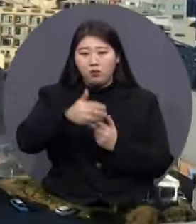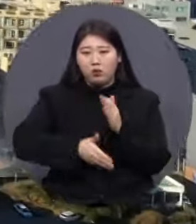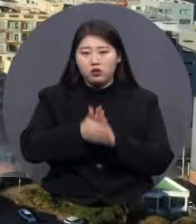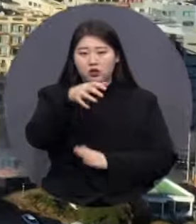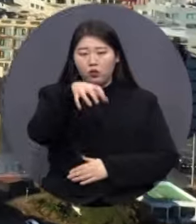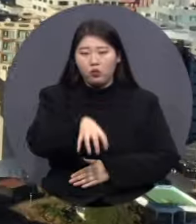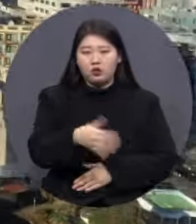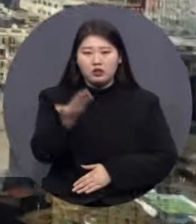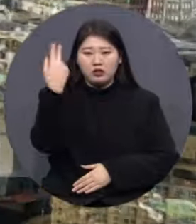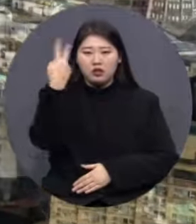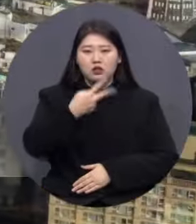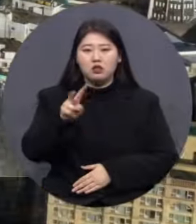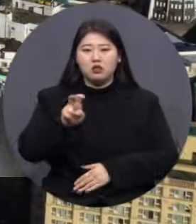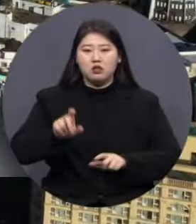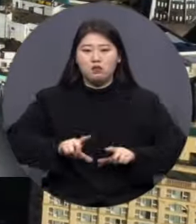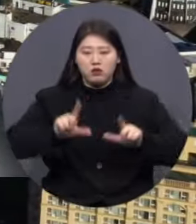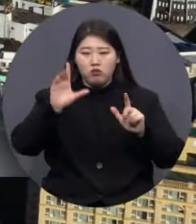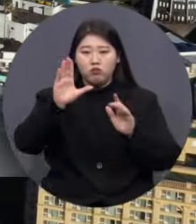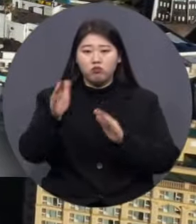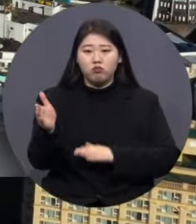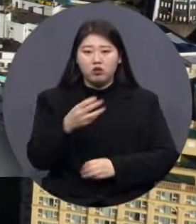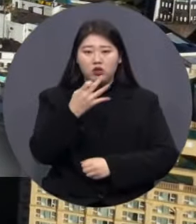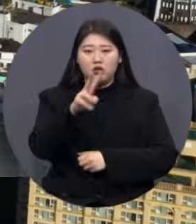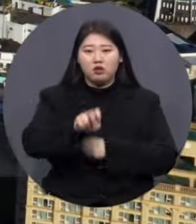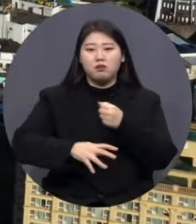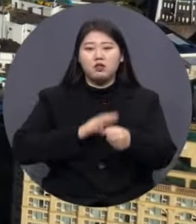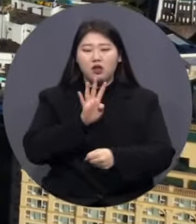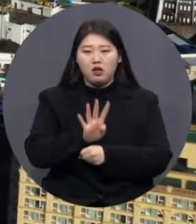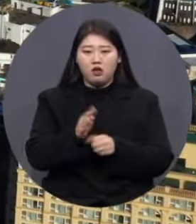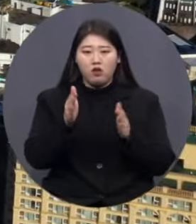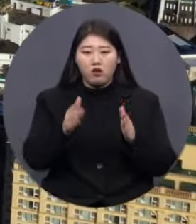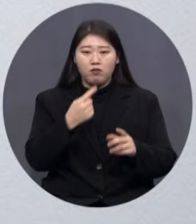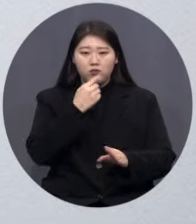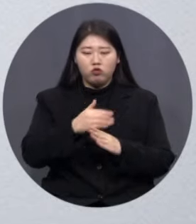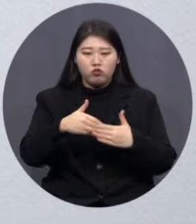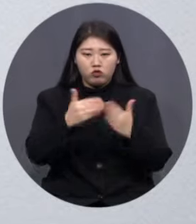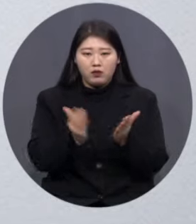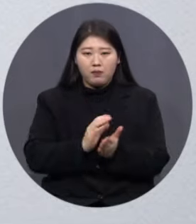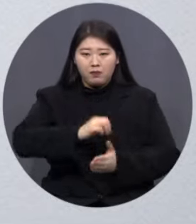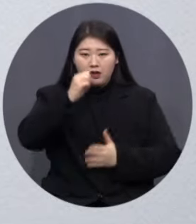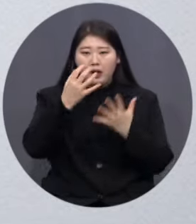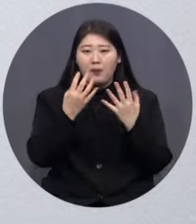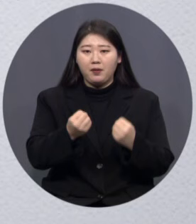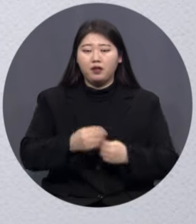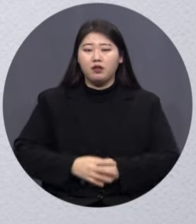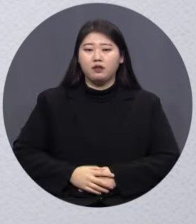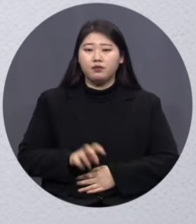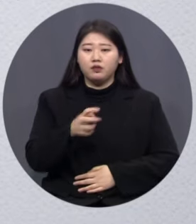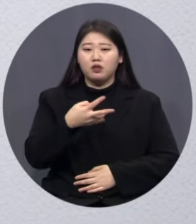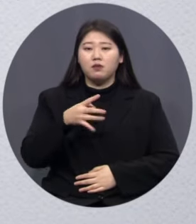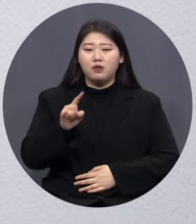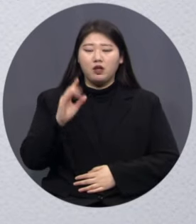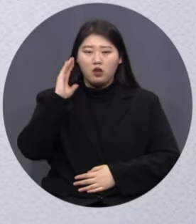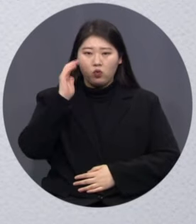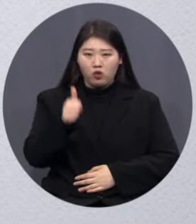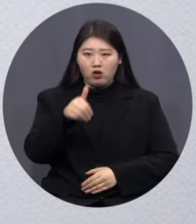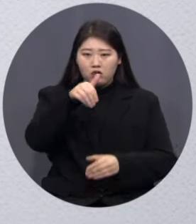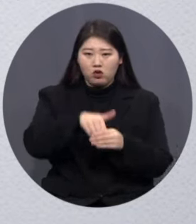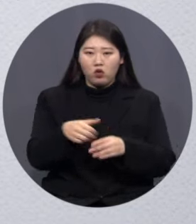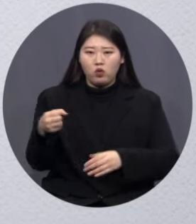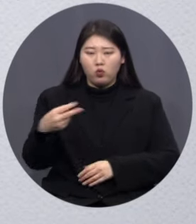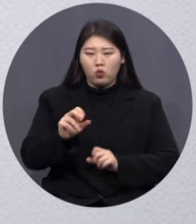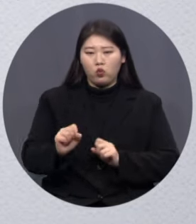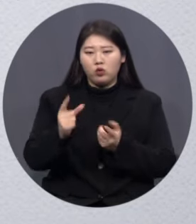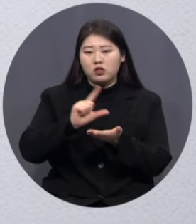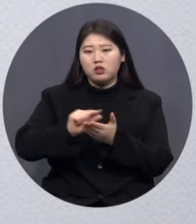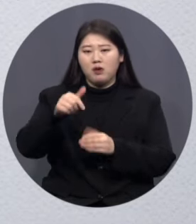지난 2년부터 24년 동안 민주당이 고난 곳이기도 합니다 제대 선거와 제파의 전국 동시